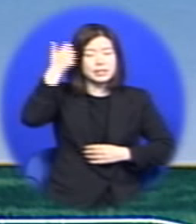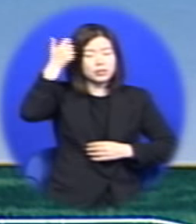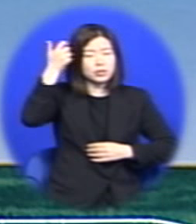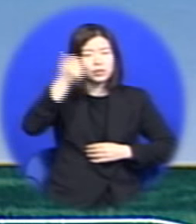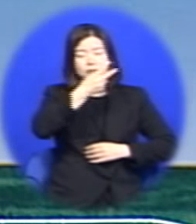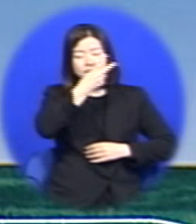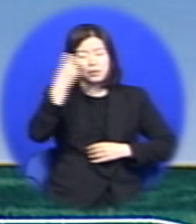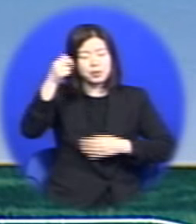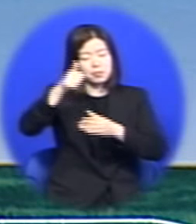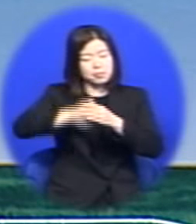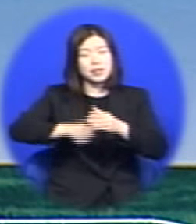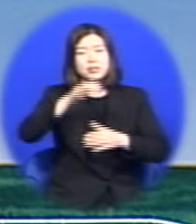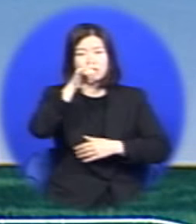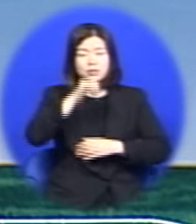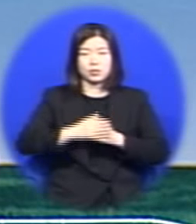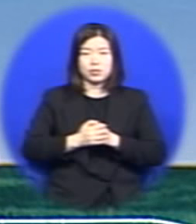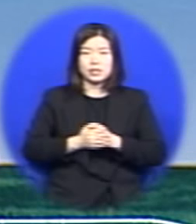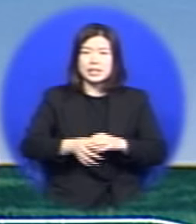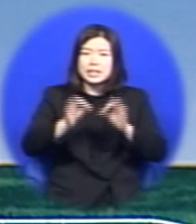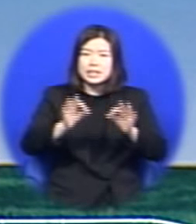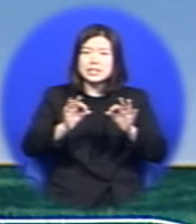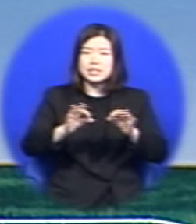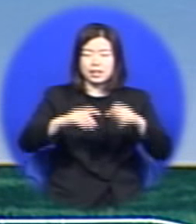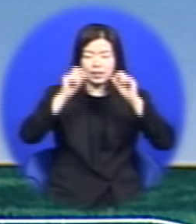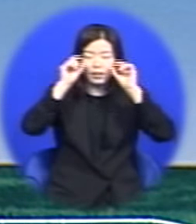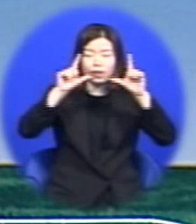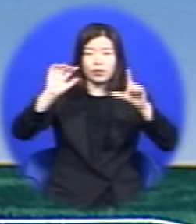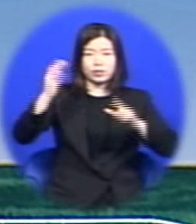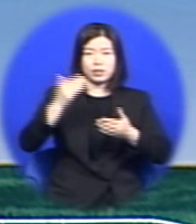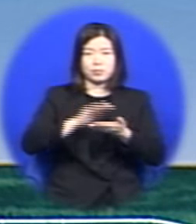것입니다. 이제 깨어나야 합니다.